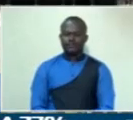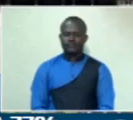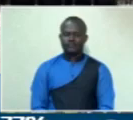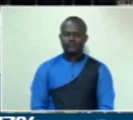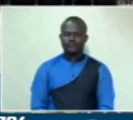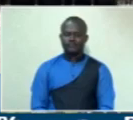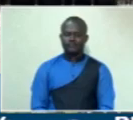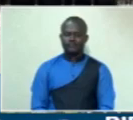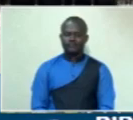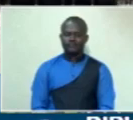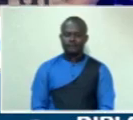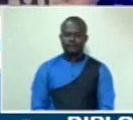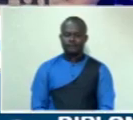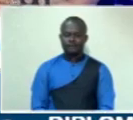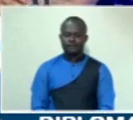y'u Rwanda.